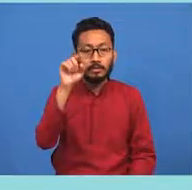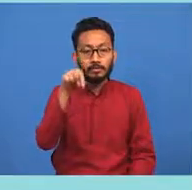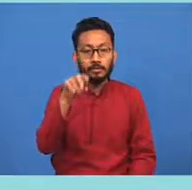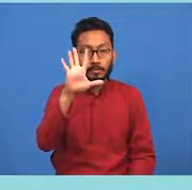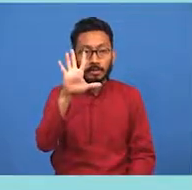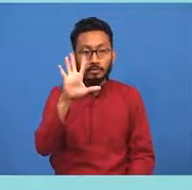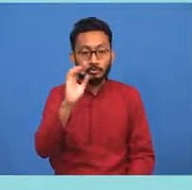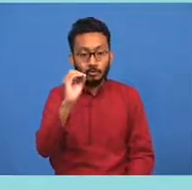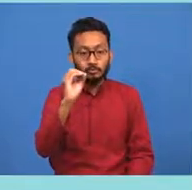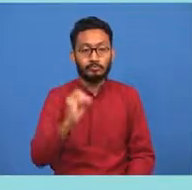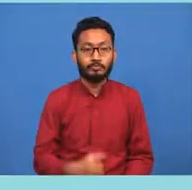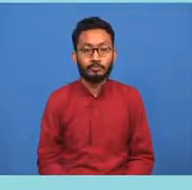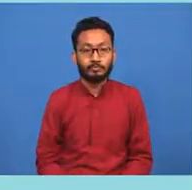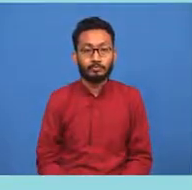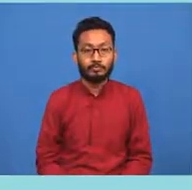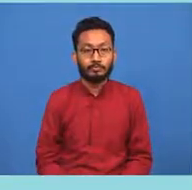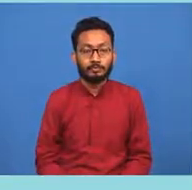28.50 darjah Celsius.